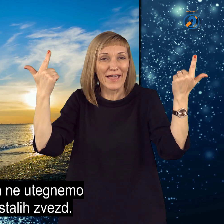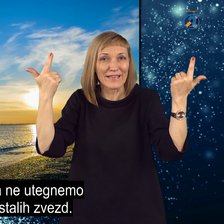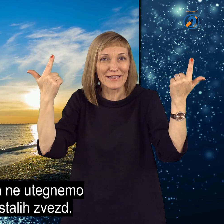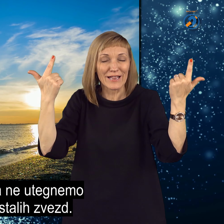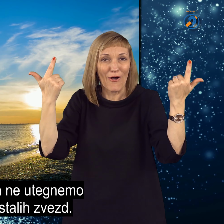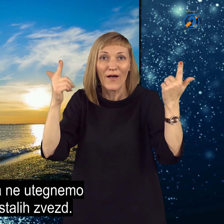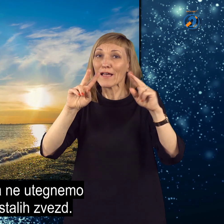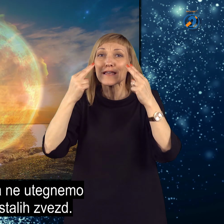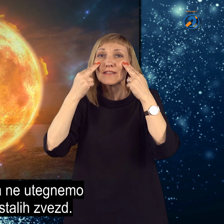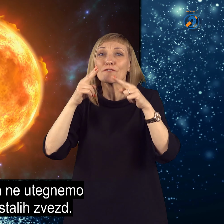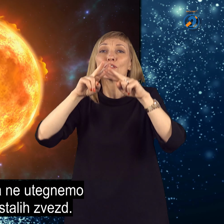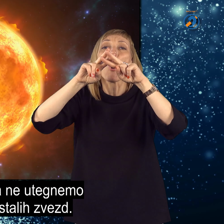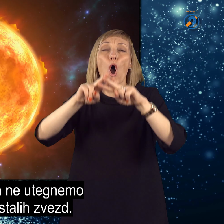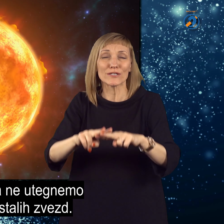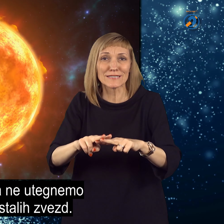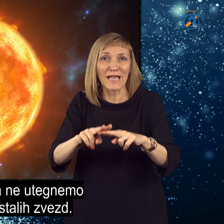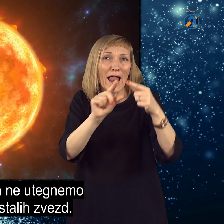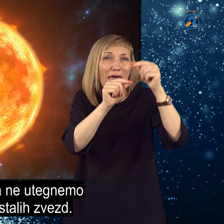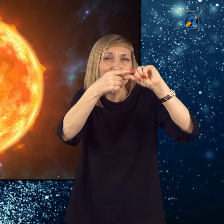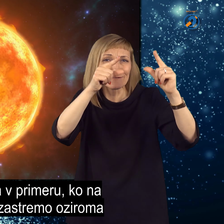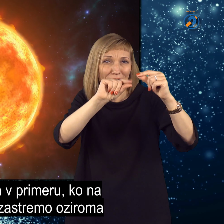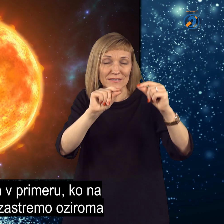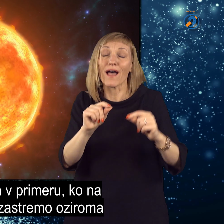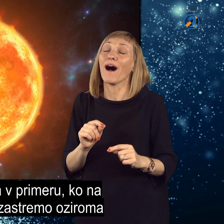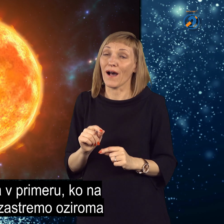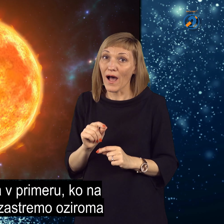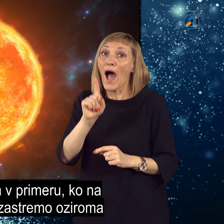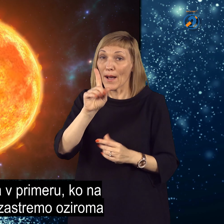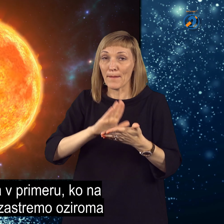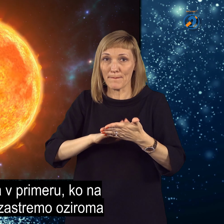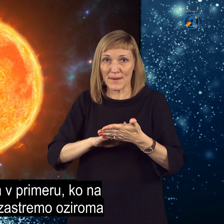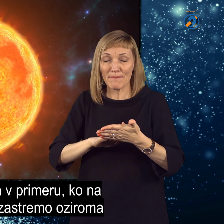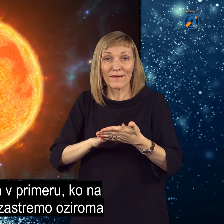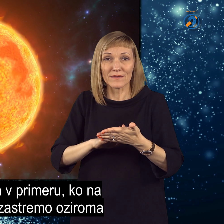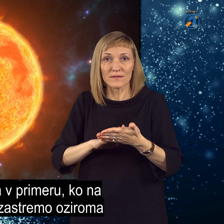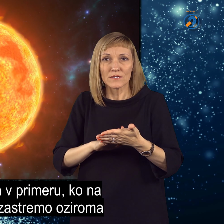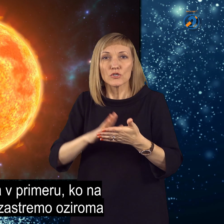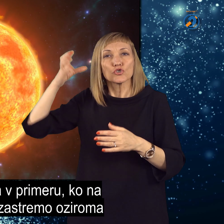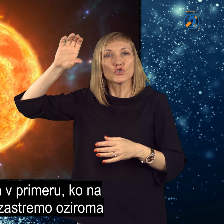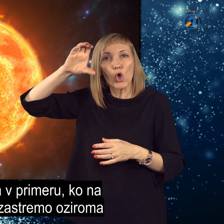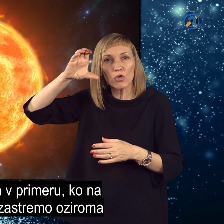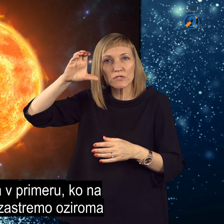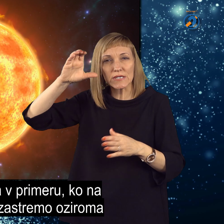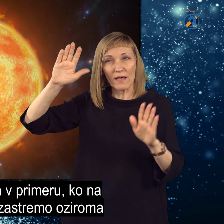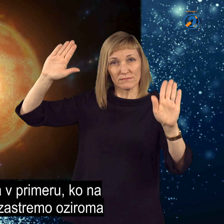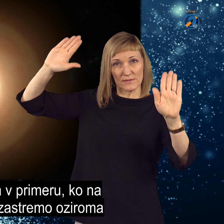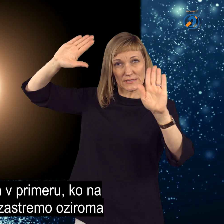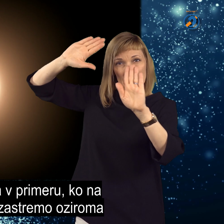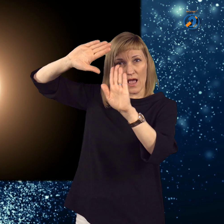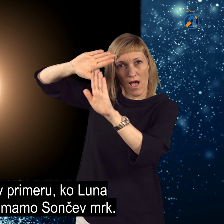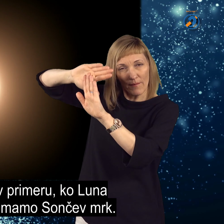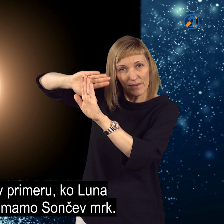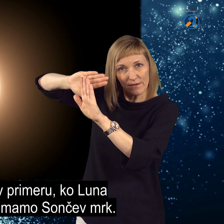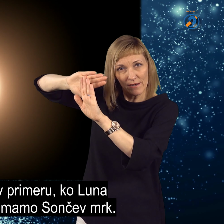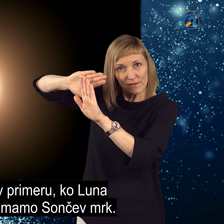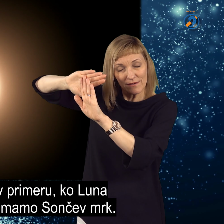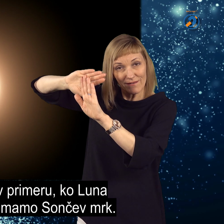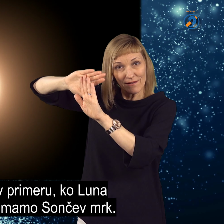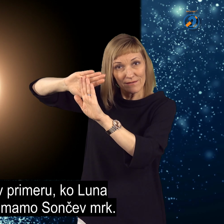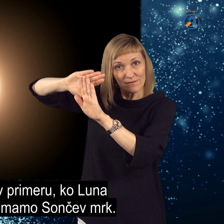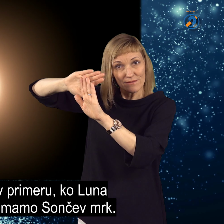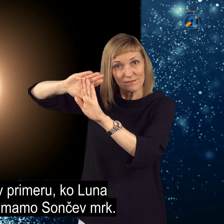vteknemo zaznati ostalih zvezd. Razen seveda v primeru, ko naprimer sonce zastremo, oziroma ko se to